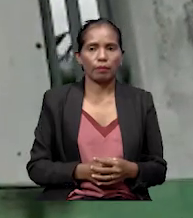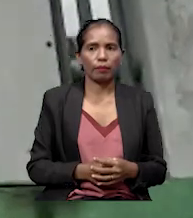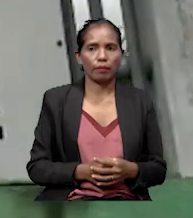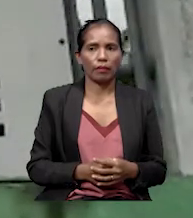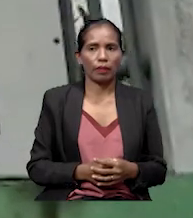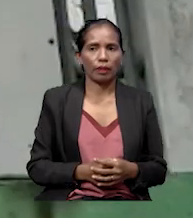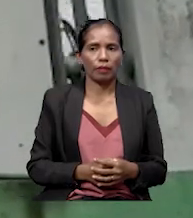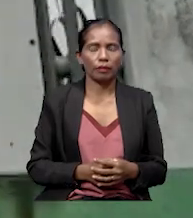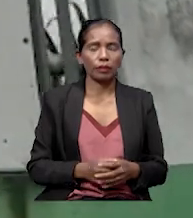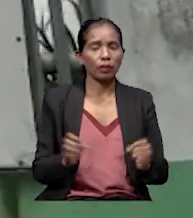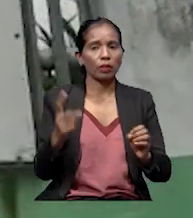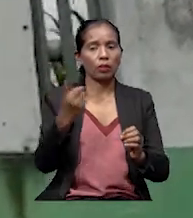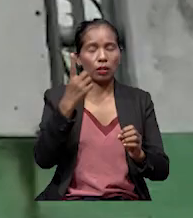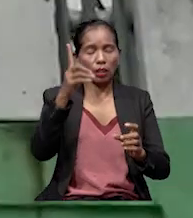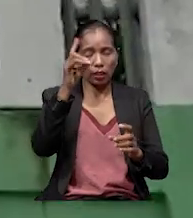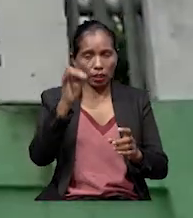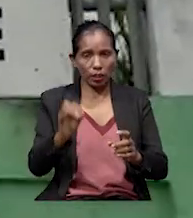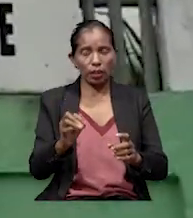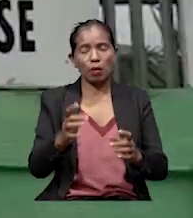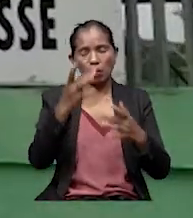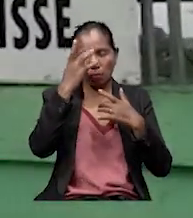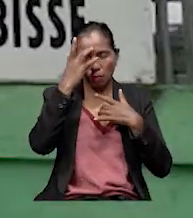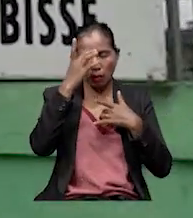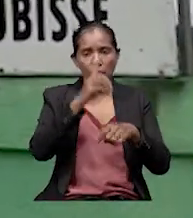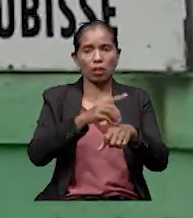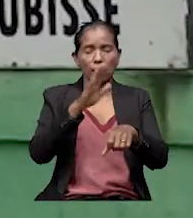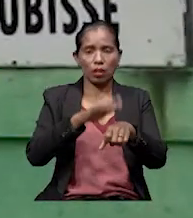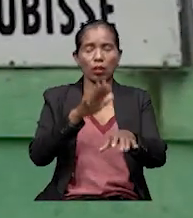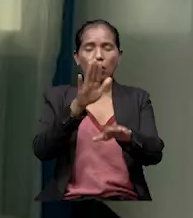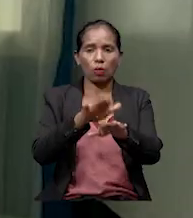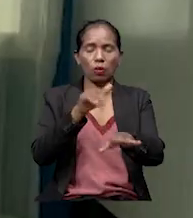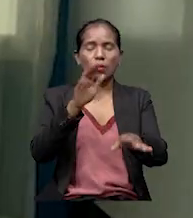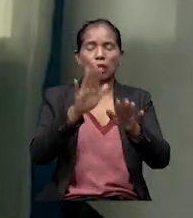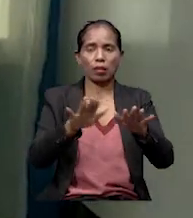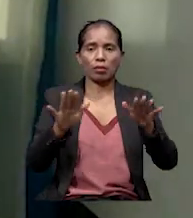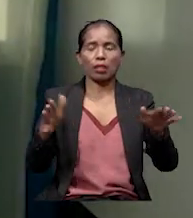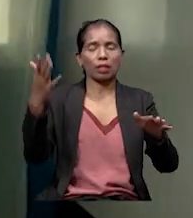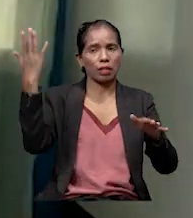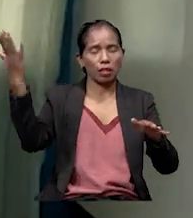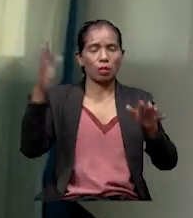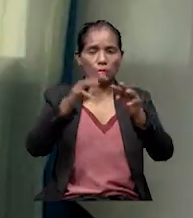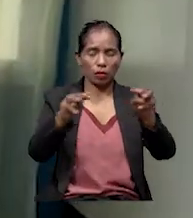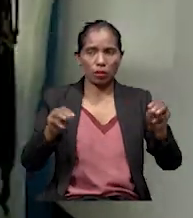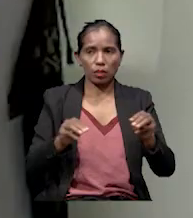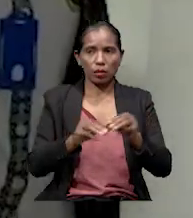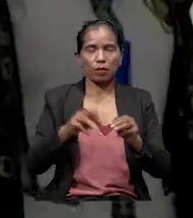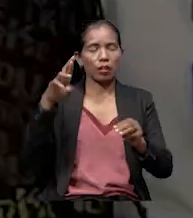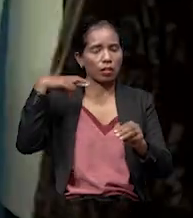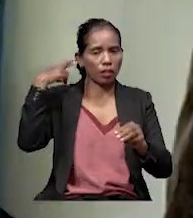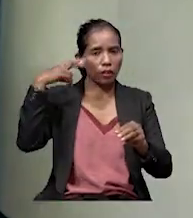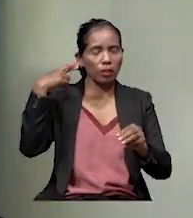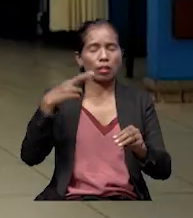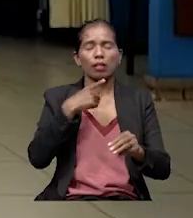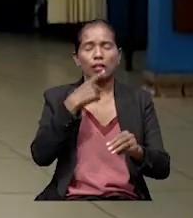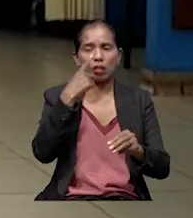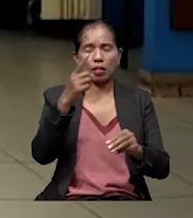Laos date ya capital dili moras dengue agora dau kahu dait una balabarik sira ia munisipio. Baradio comunidade mau loko mau